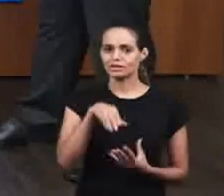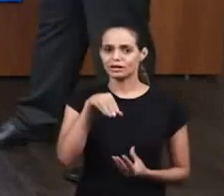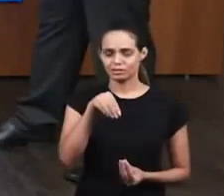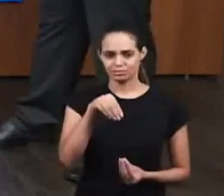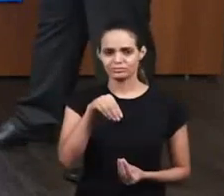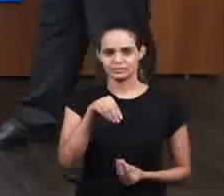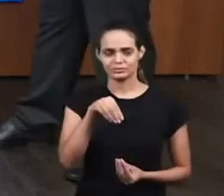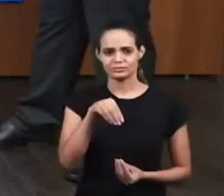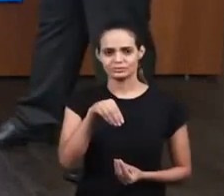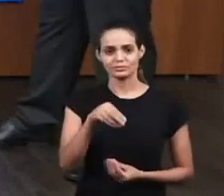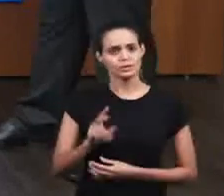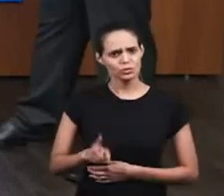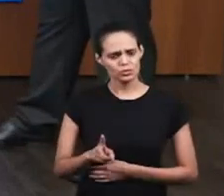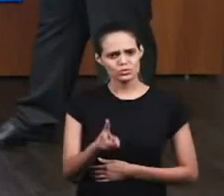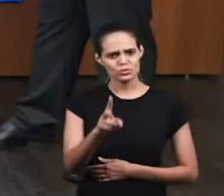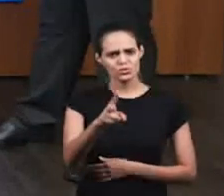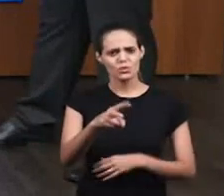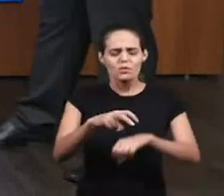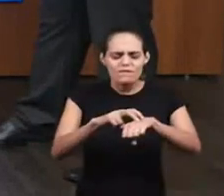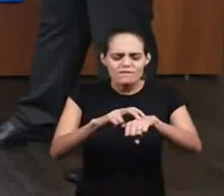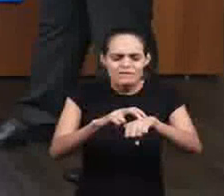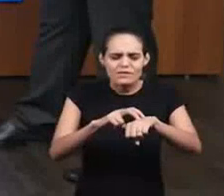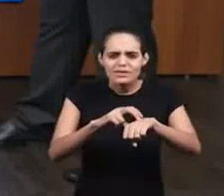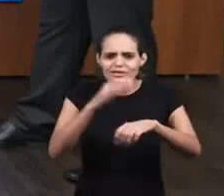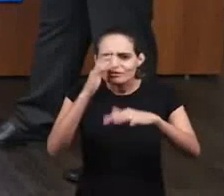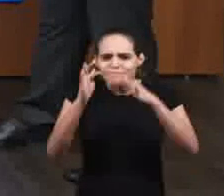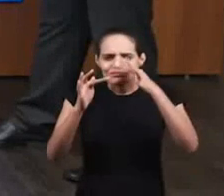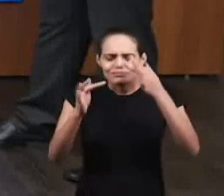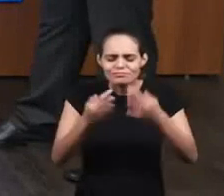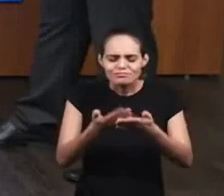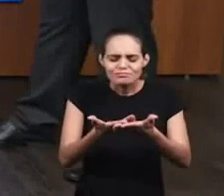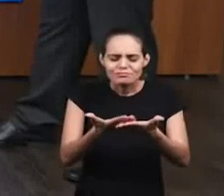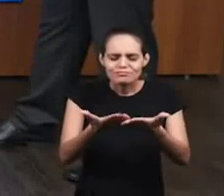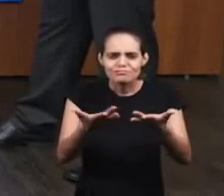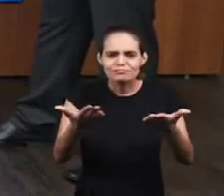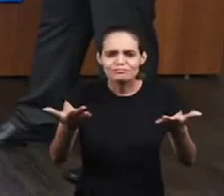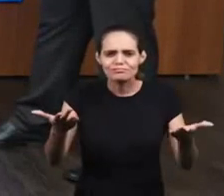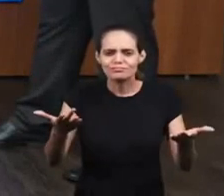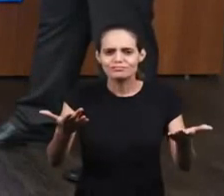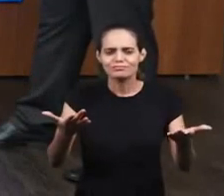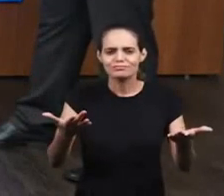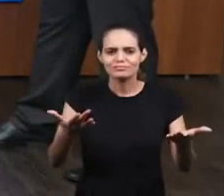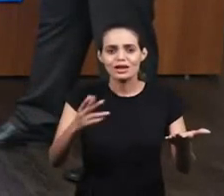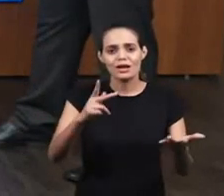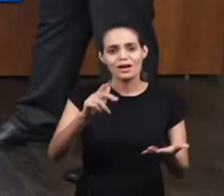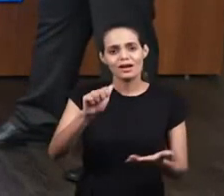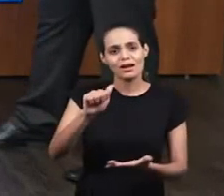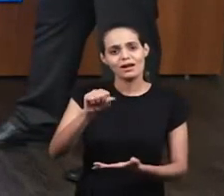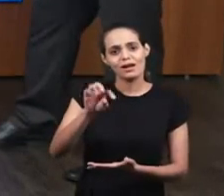Ruhe geben. Wie wunderbar ist es, im Herrn ruhen zu können. Ruhe für die